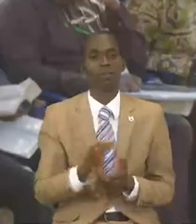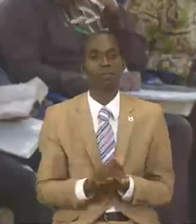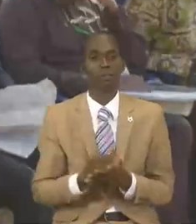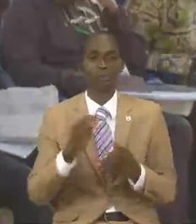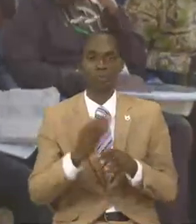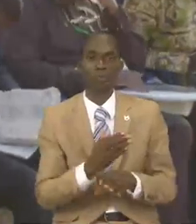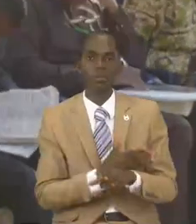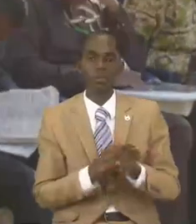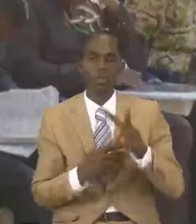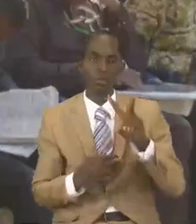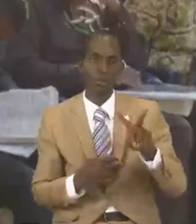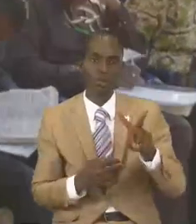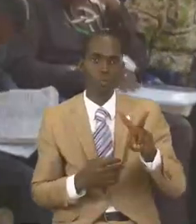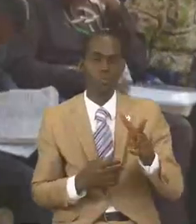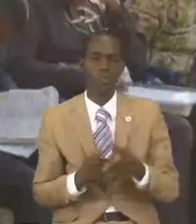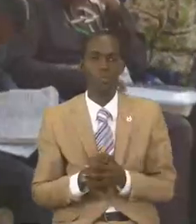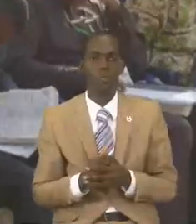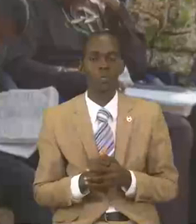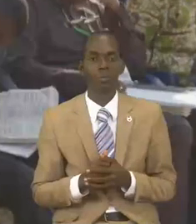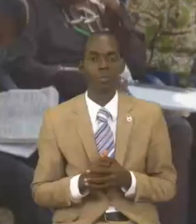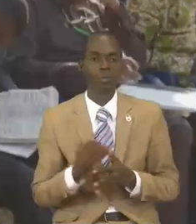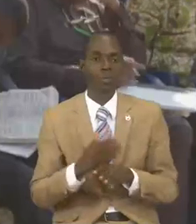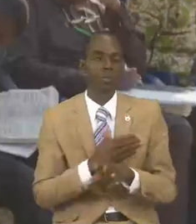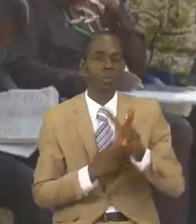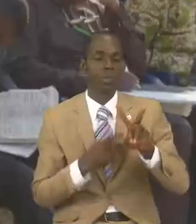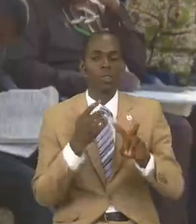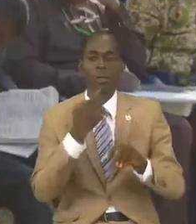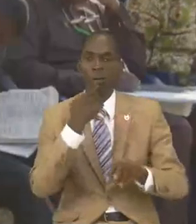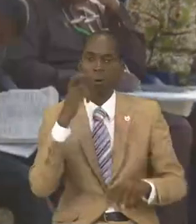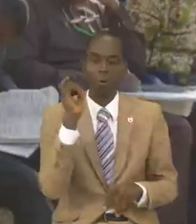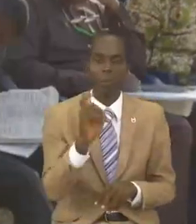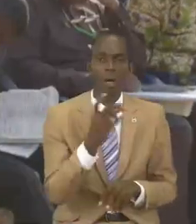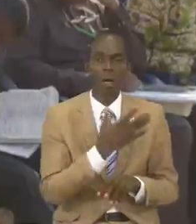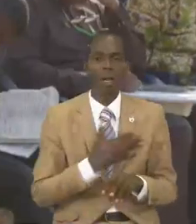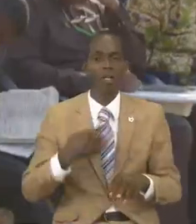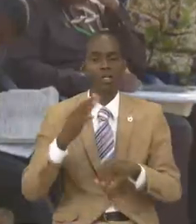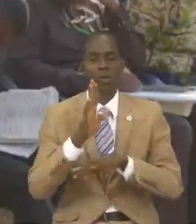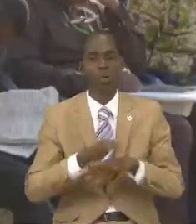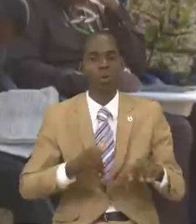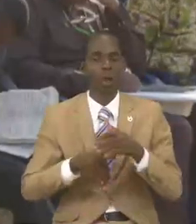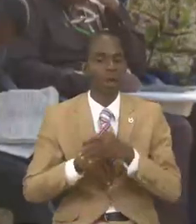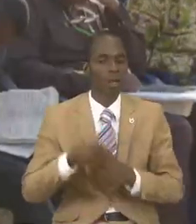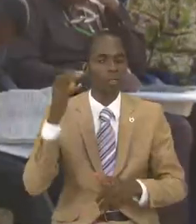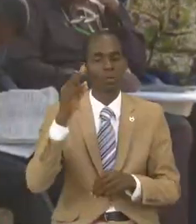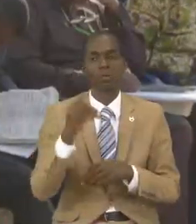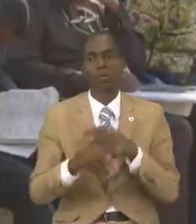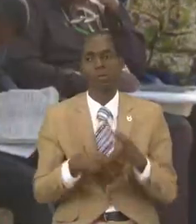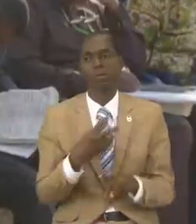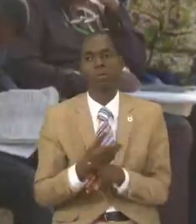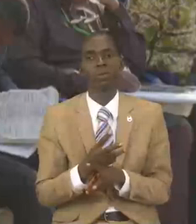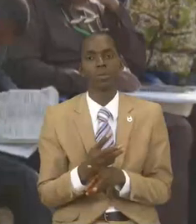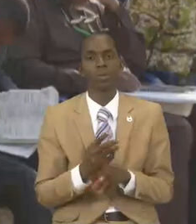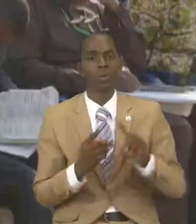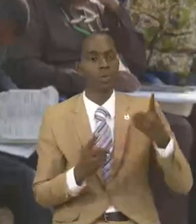Deuxième élément, le commandement et l'appel à sortir du monde.